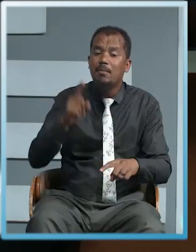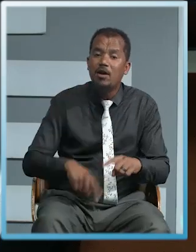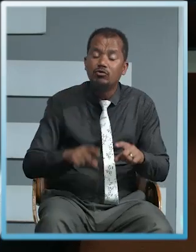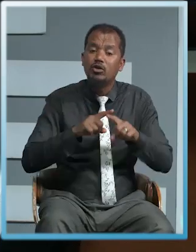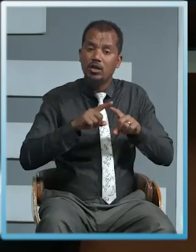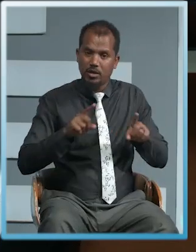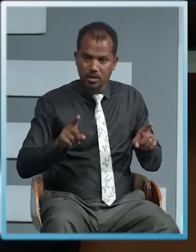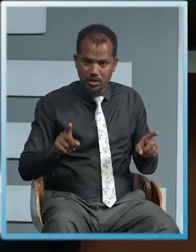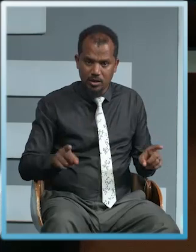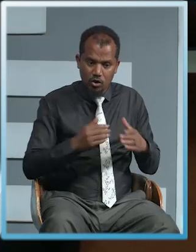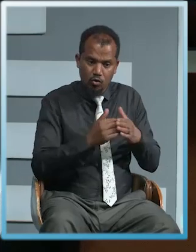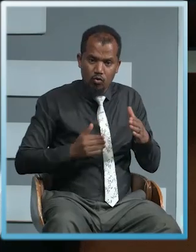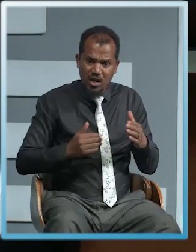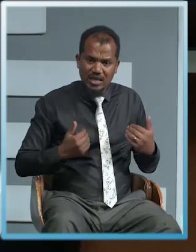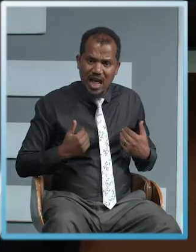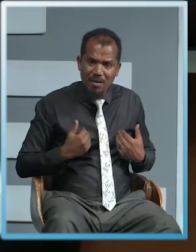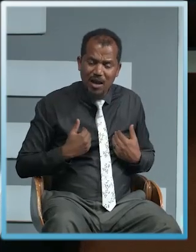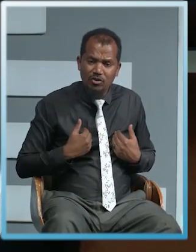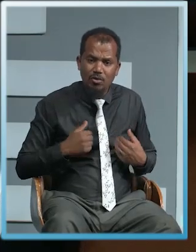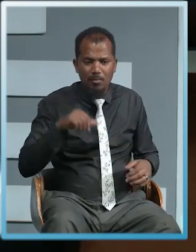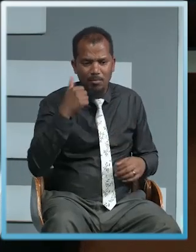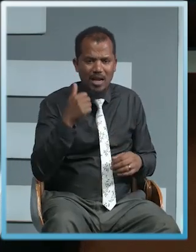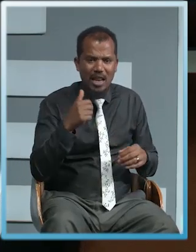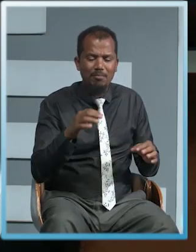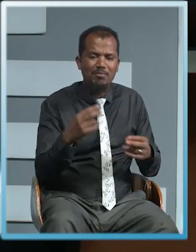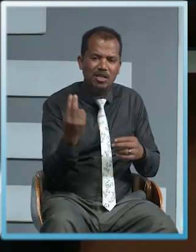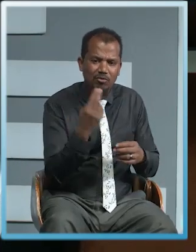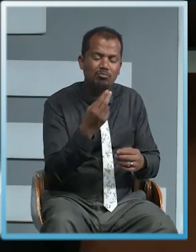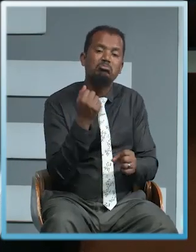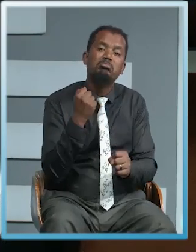ስለማይችሉ ነገር ግን ጉድለት ካለባቸው በሌላም